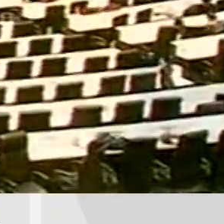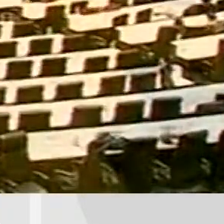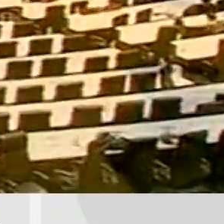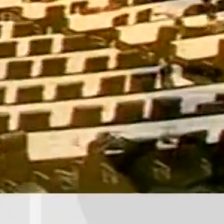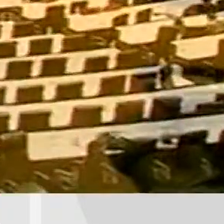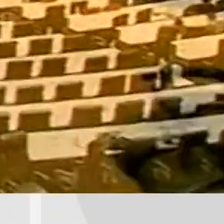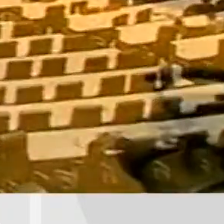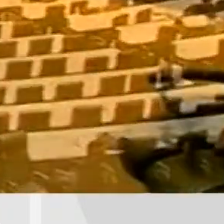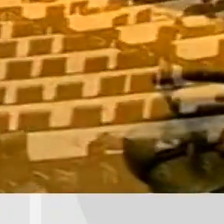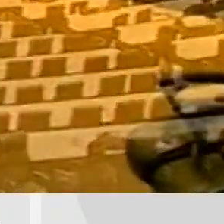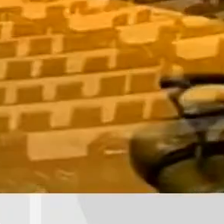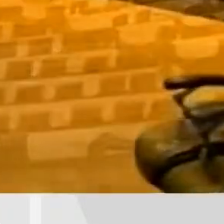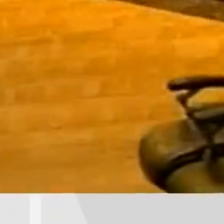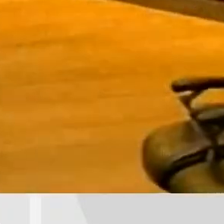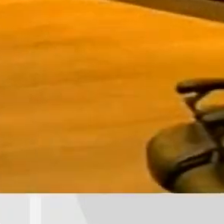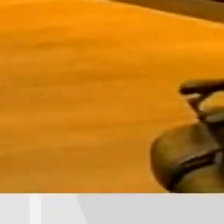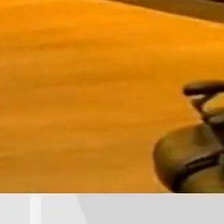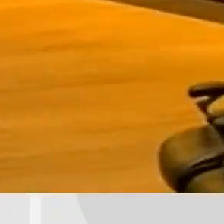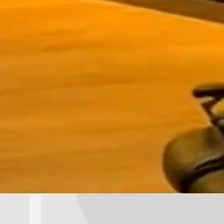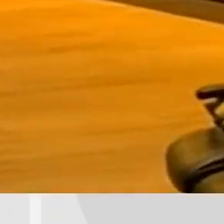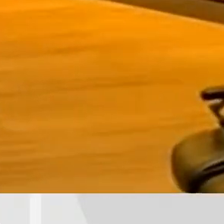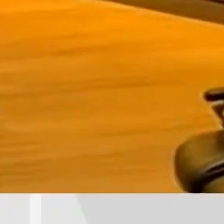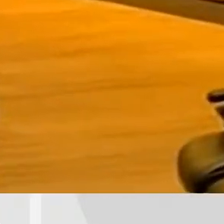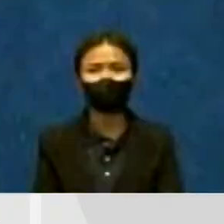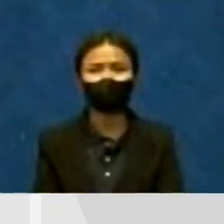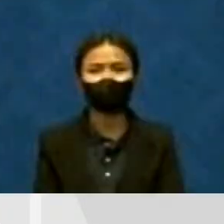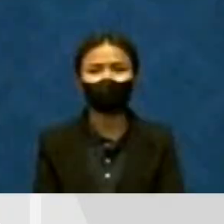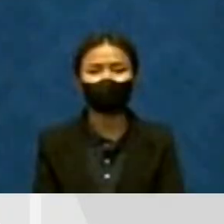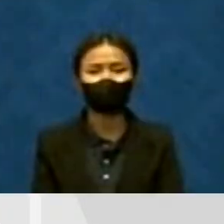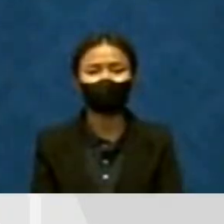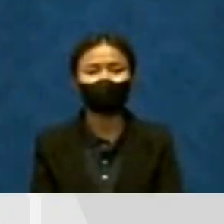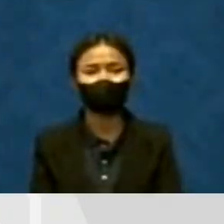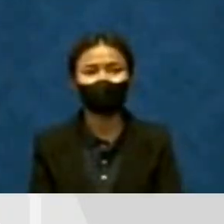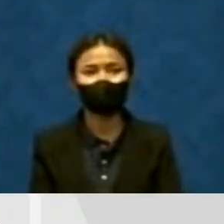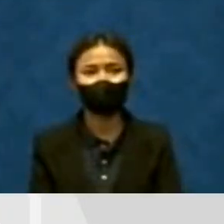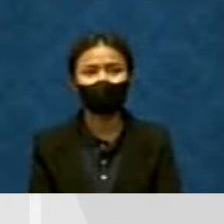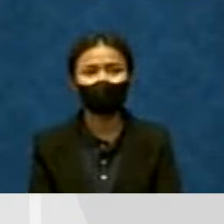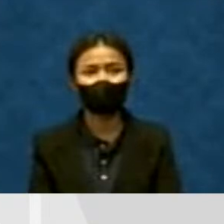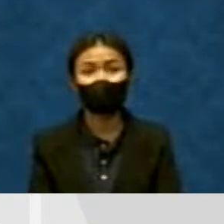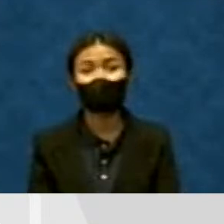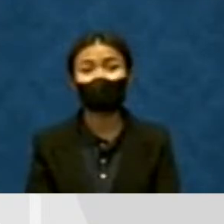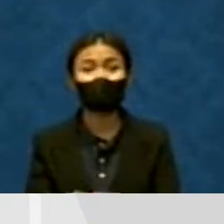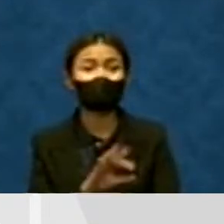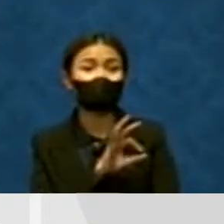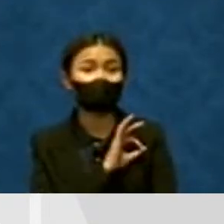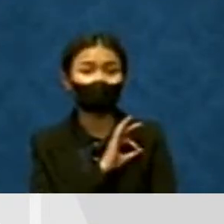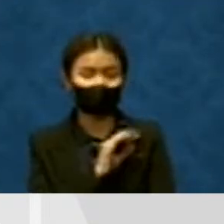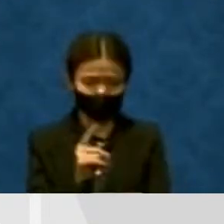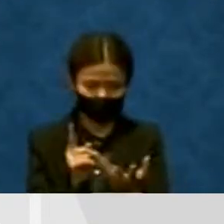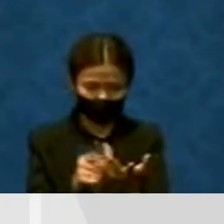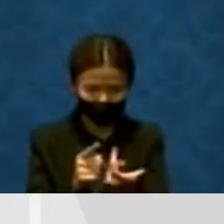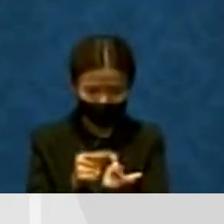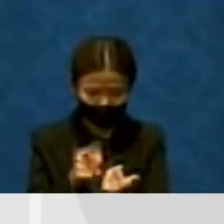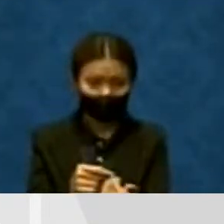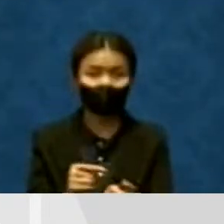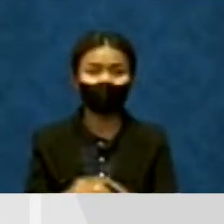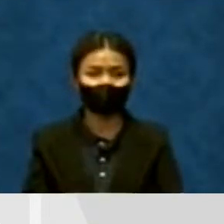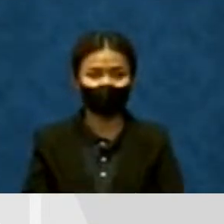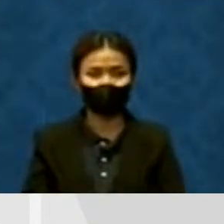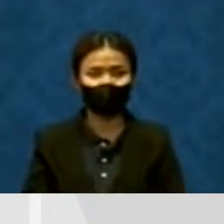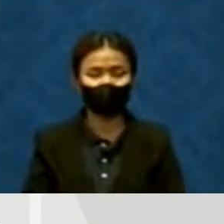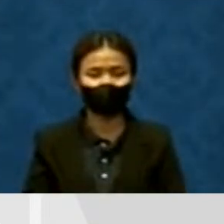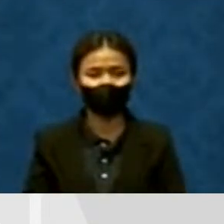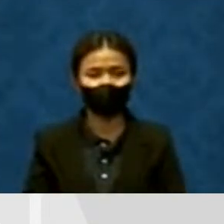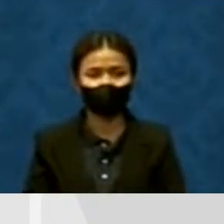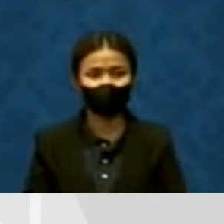างเงี้ยคือตั้งหมายเนี่ยคุณลงบุญสวยขวัญสสนครอะไรเงี้ยอย่างที่เราบอกอ่ะ ครับ พวกกทมกับพวกภาคใต้อ่ะซึ่งเราไม่รู้